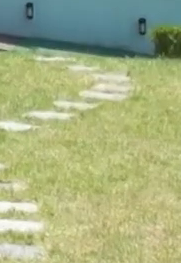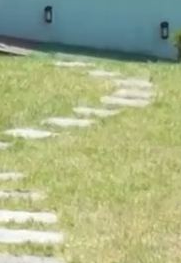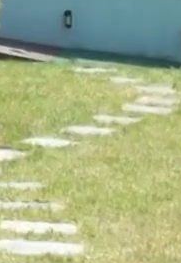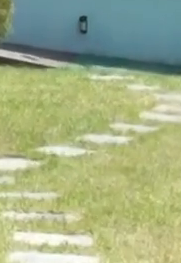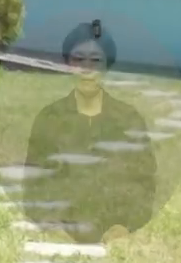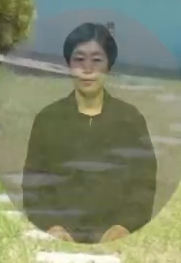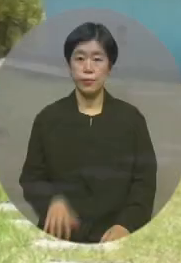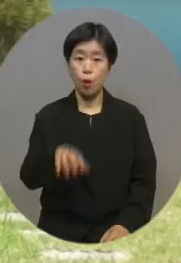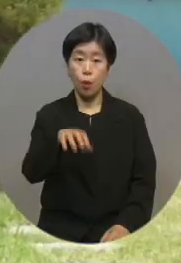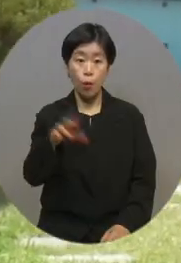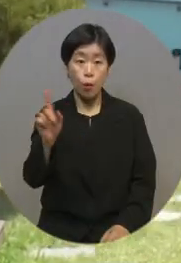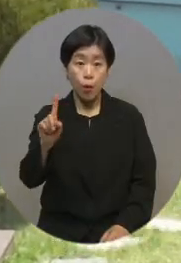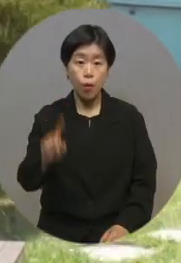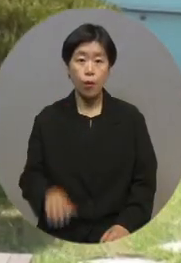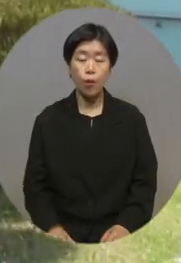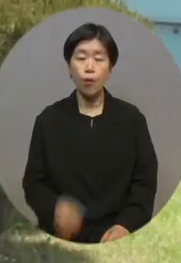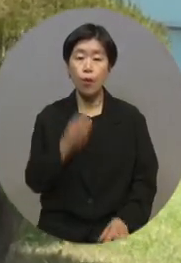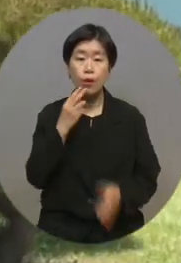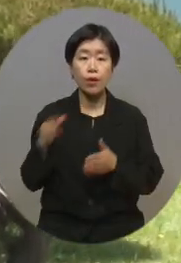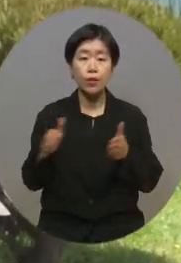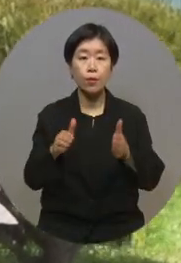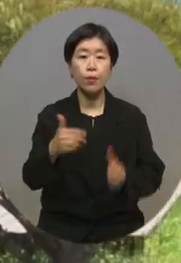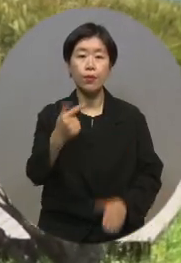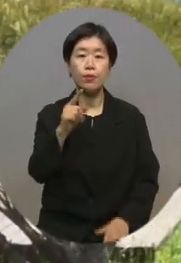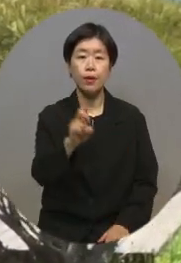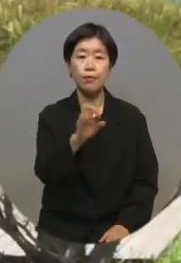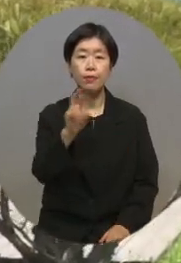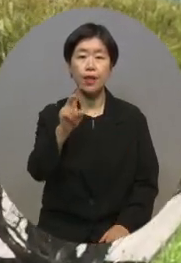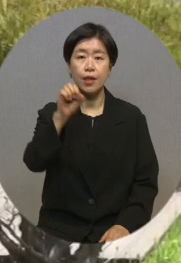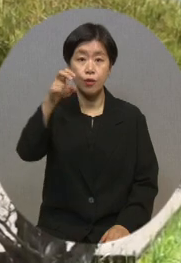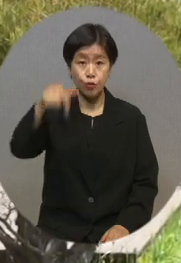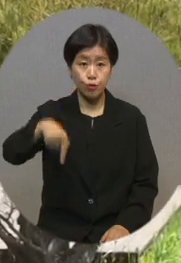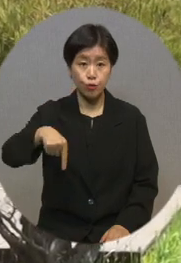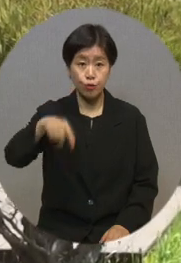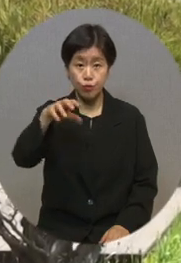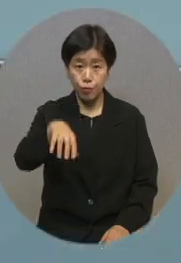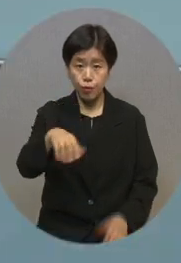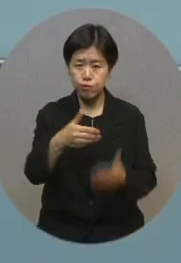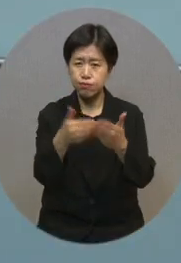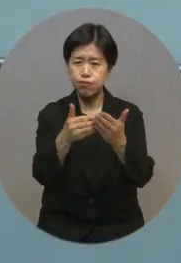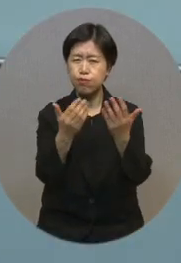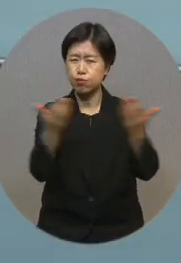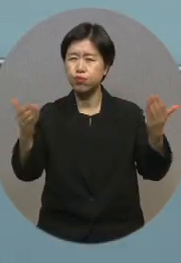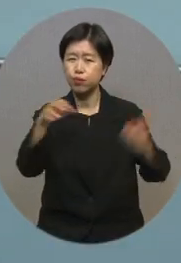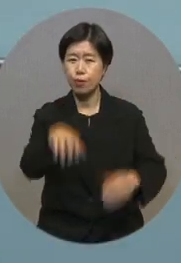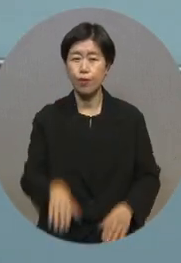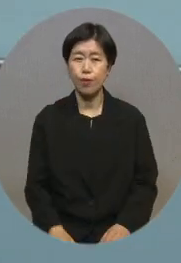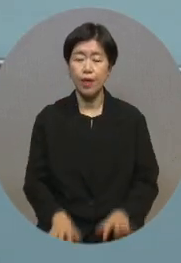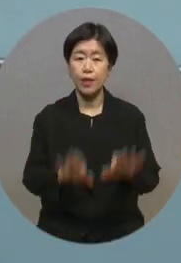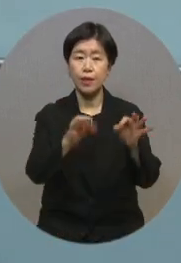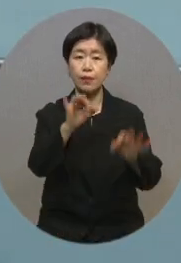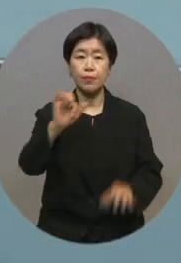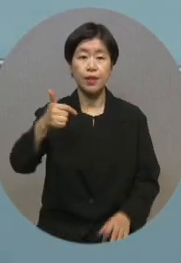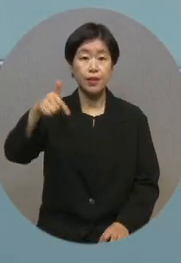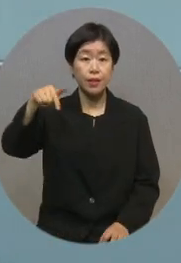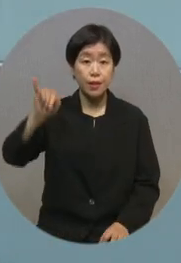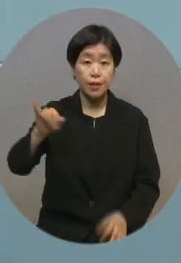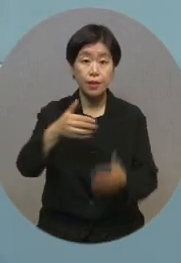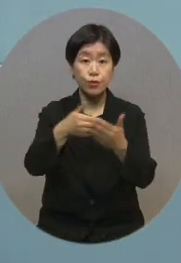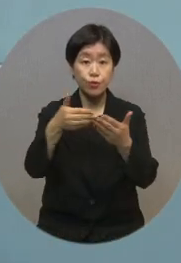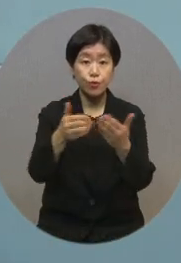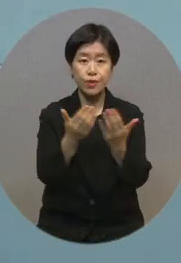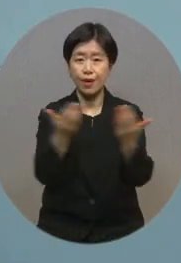이곳은 경기도 남양주시 수동의 한보열 갤러리입니다. 4월 마지막 한 주간 김인기 작가의 작품 전시가